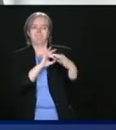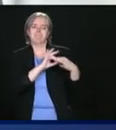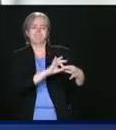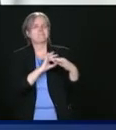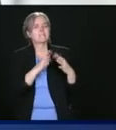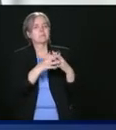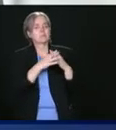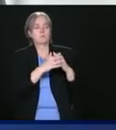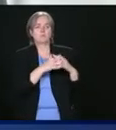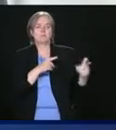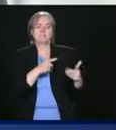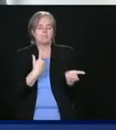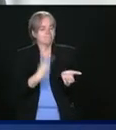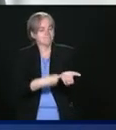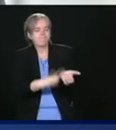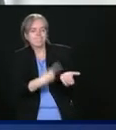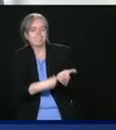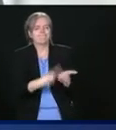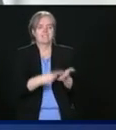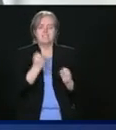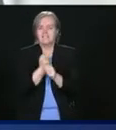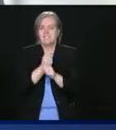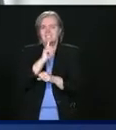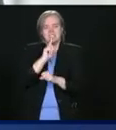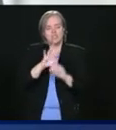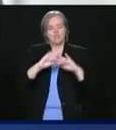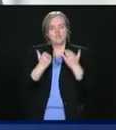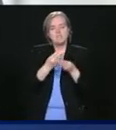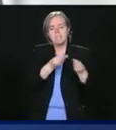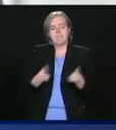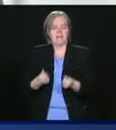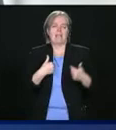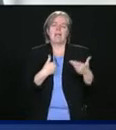s'assurer que nous recevons tout l'équipement nécessaire.